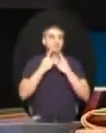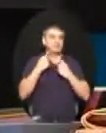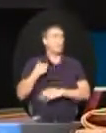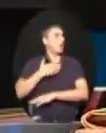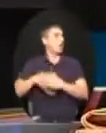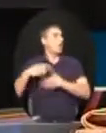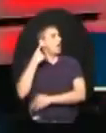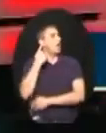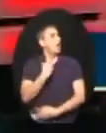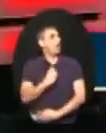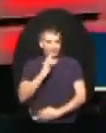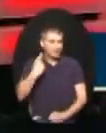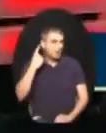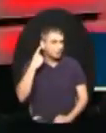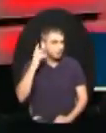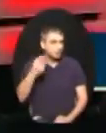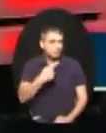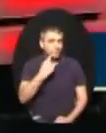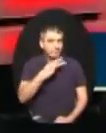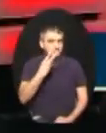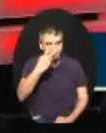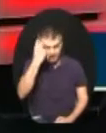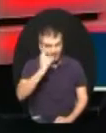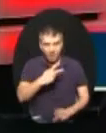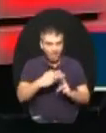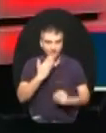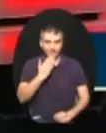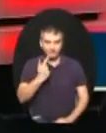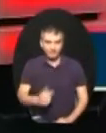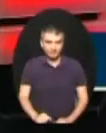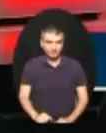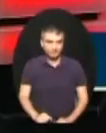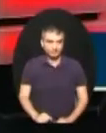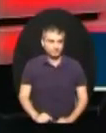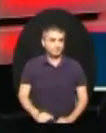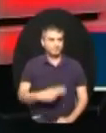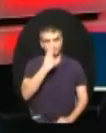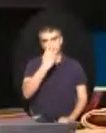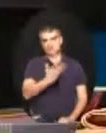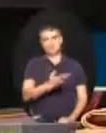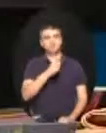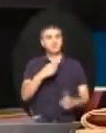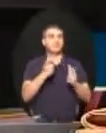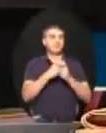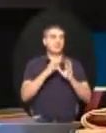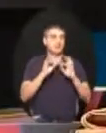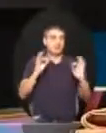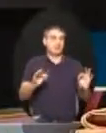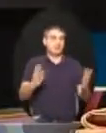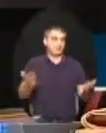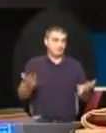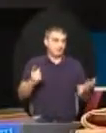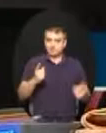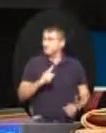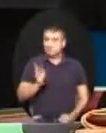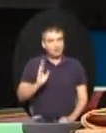שערב לאוזן, אבל יכול להיות שצריך גם להקשיב להם ולמה שהם אומרים בערבית, לא רק בעברית. תראי, זו מפלגה מתחילה. כן,